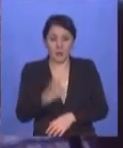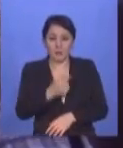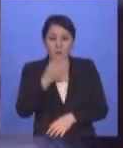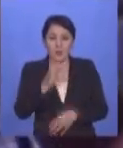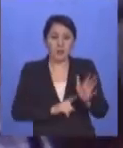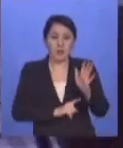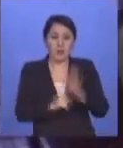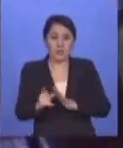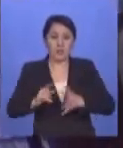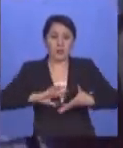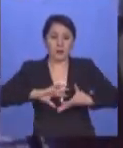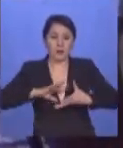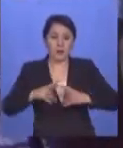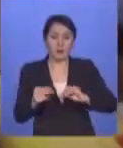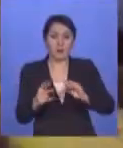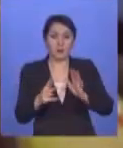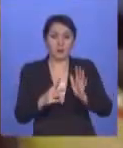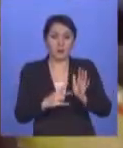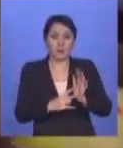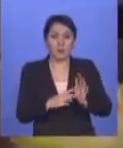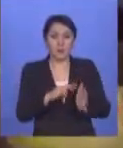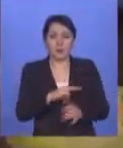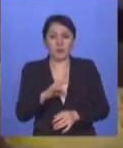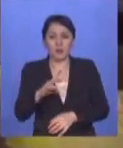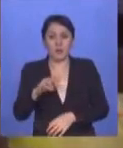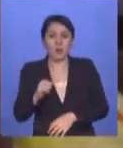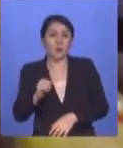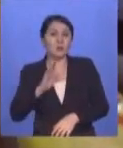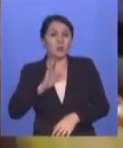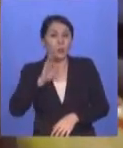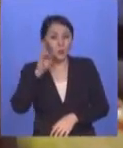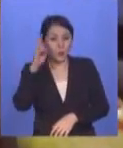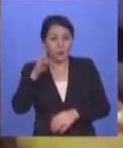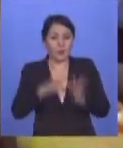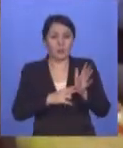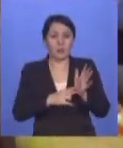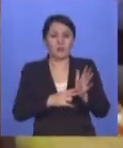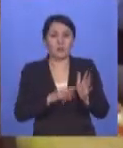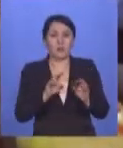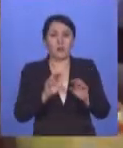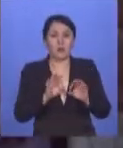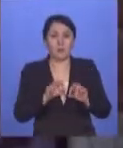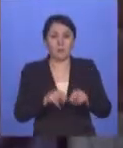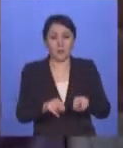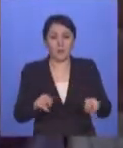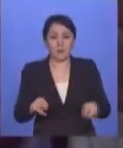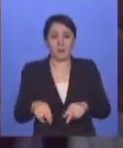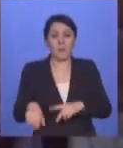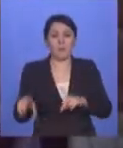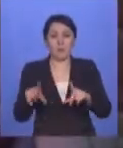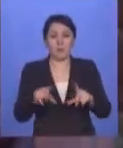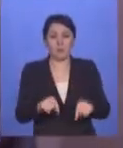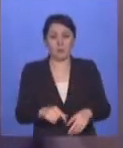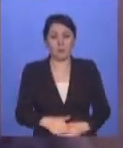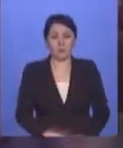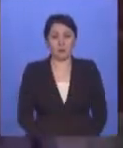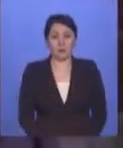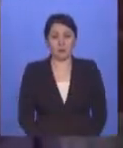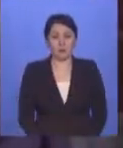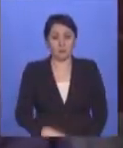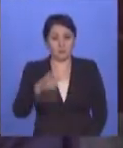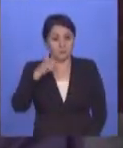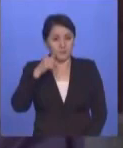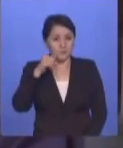бастаған. Нәтижесінде 8 тонна зат жиналып, таңғы сағат 7-лер шамасында Петропавлға жеткізілді. Вчера нам была